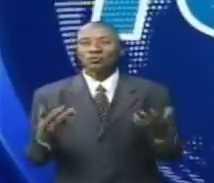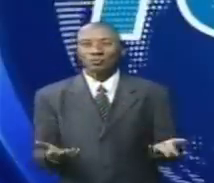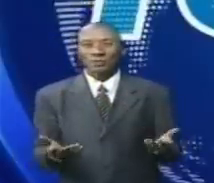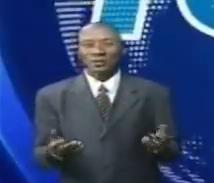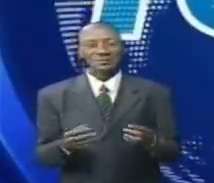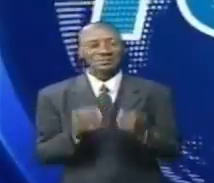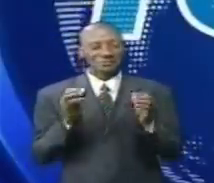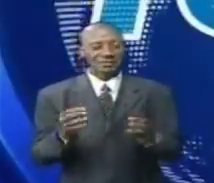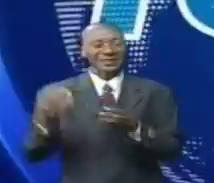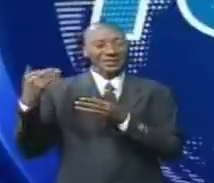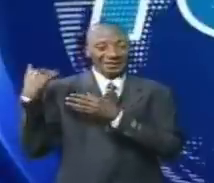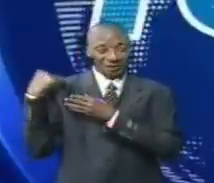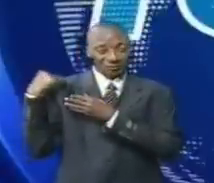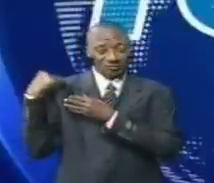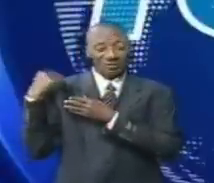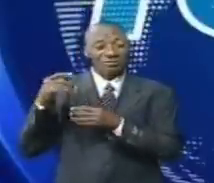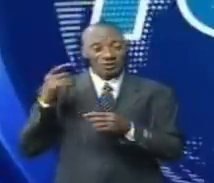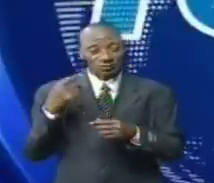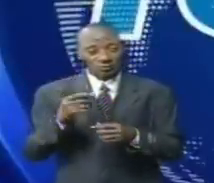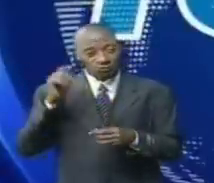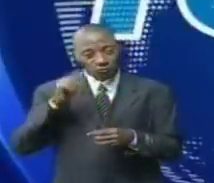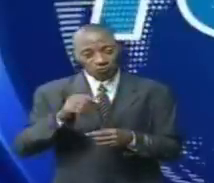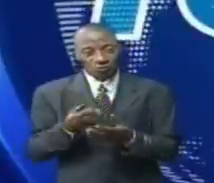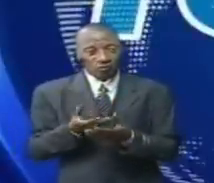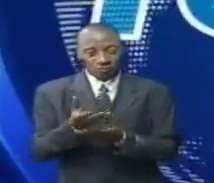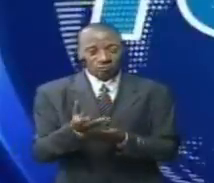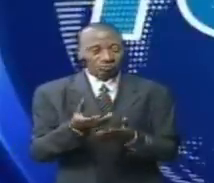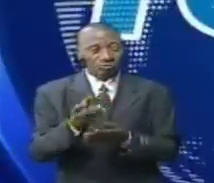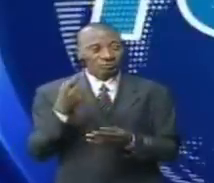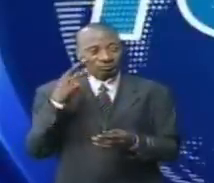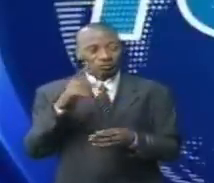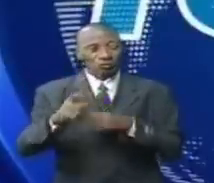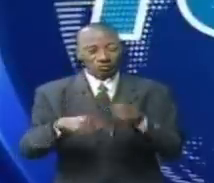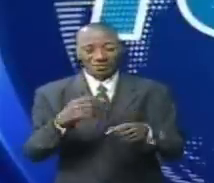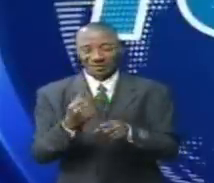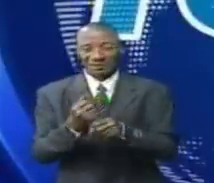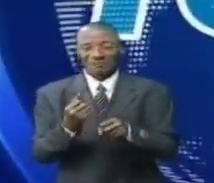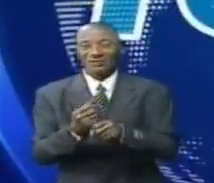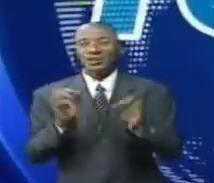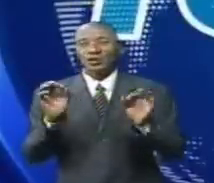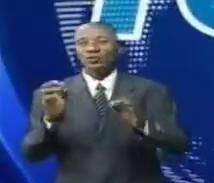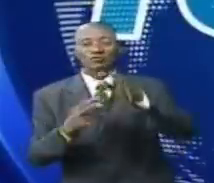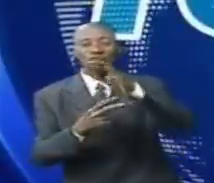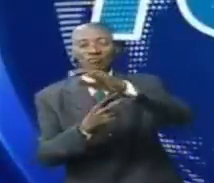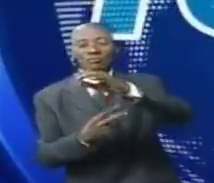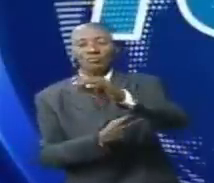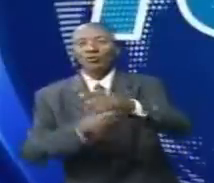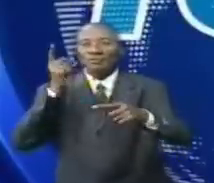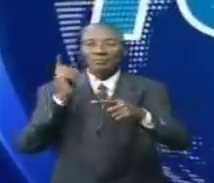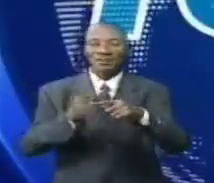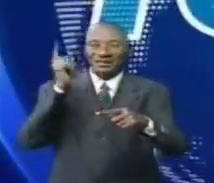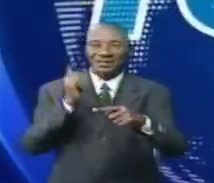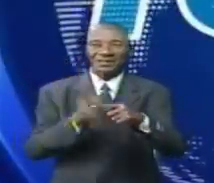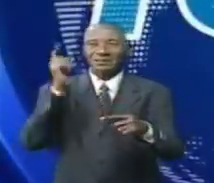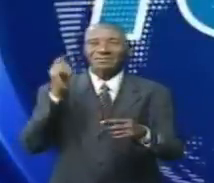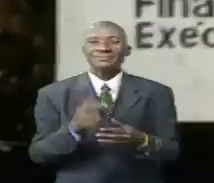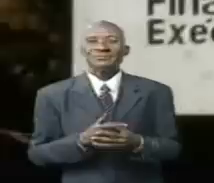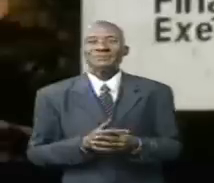MONUSCO, sur son engagement de doter d'un pont métallique à l'Office des routes. Un reportage de nos confrères de la RTNC